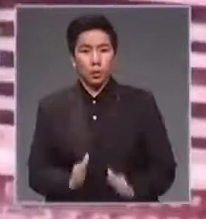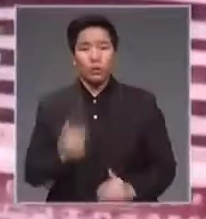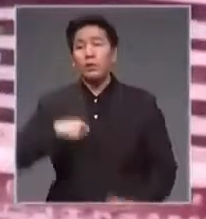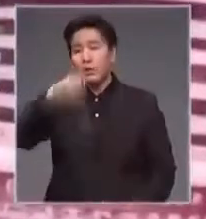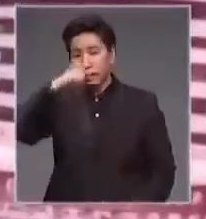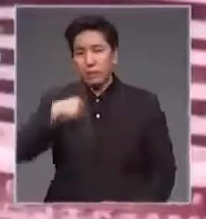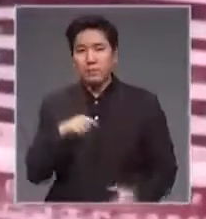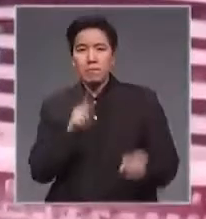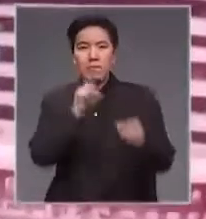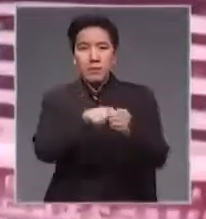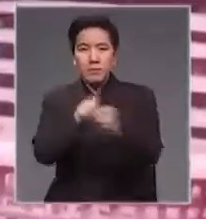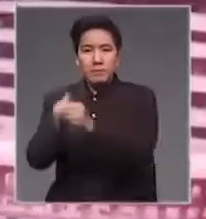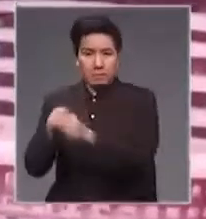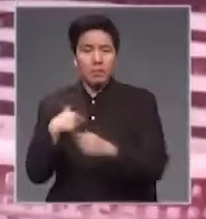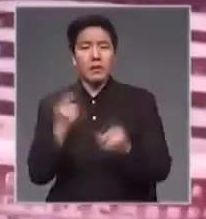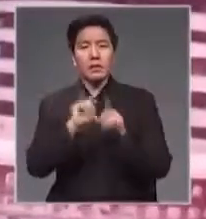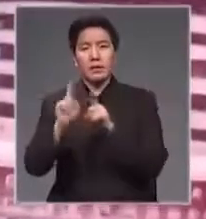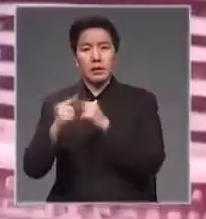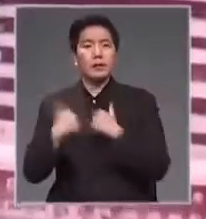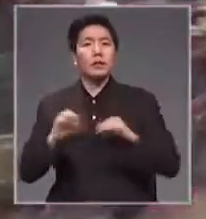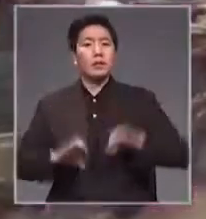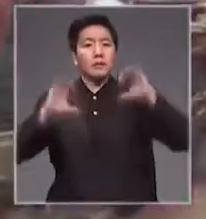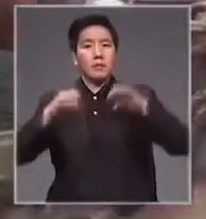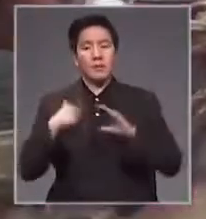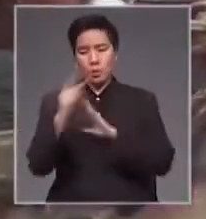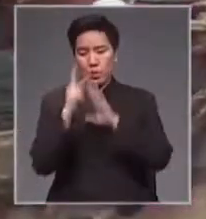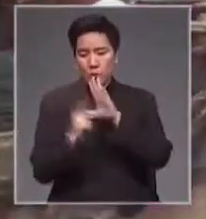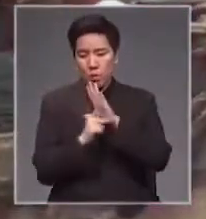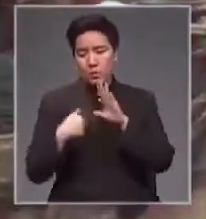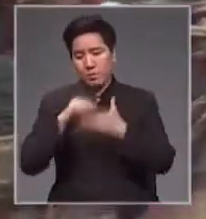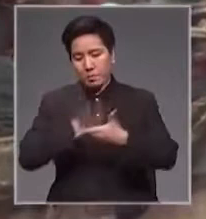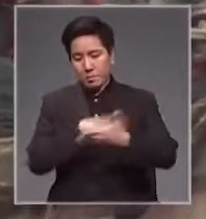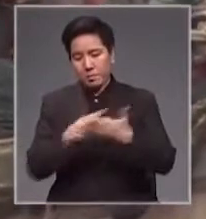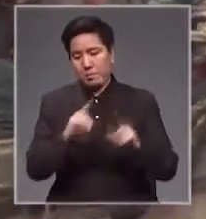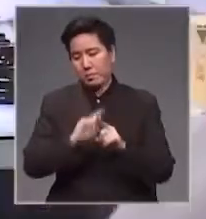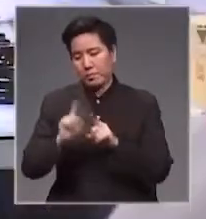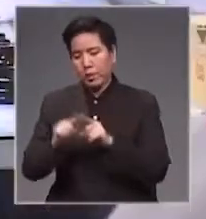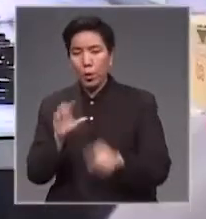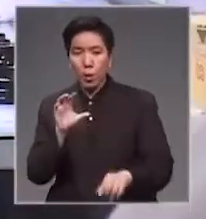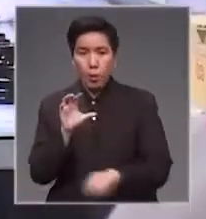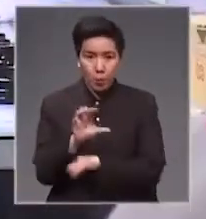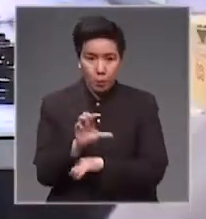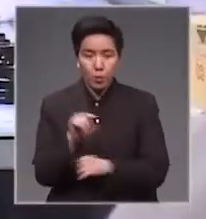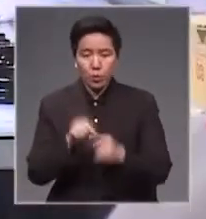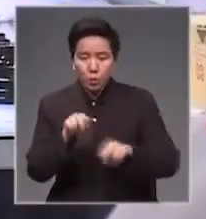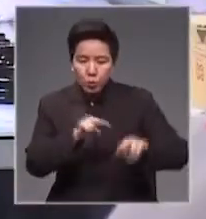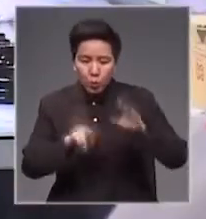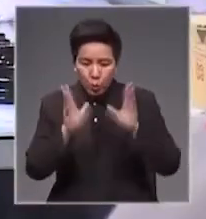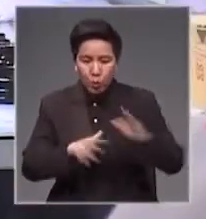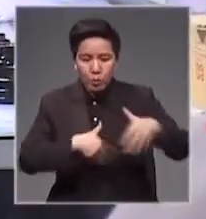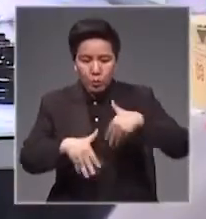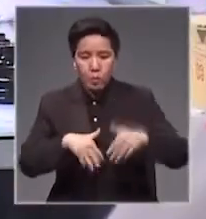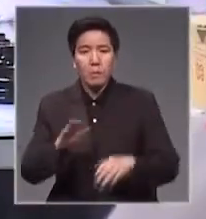ภาคีอยู่หลายฉบับโดยรัฐบาลได้มีการออกกฎระเบียบนโยบายและมาตรการต่างๆเพื่อควบคุมกำกับดูแลและส่งเสริมให้ผู้ประก